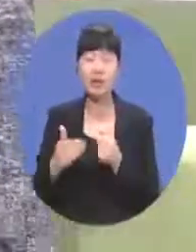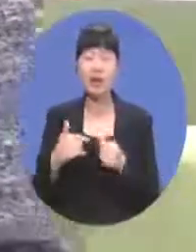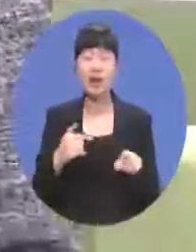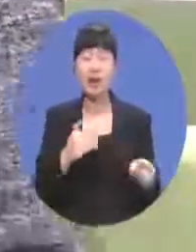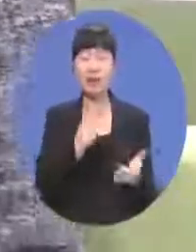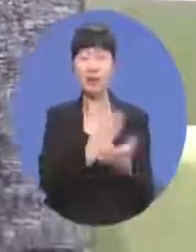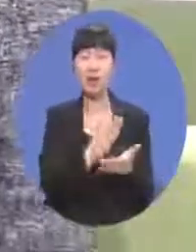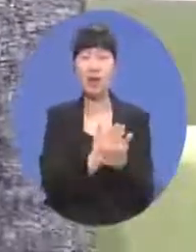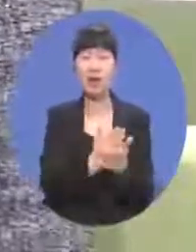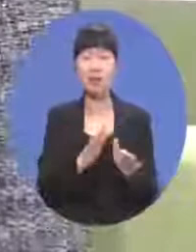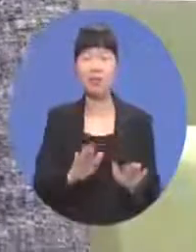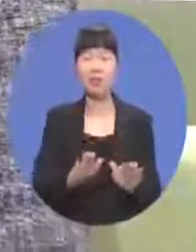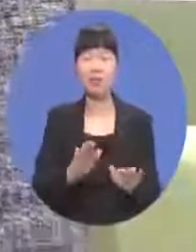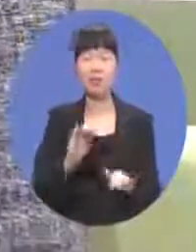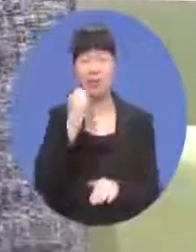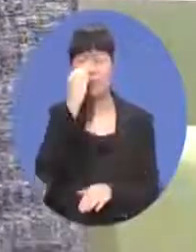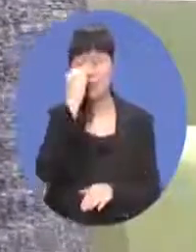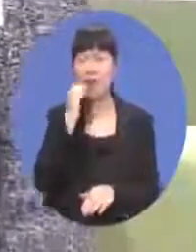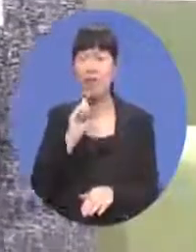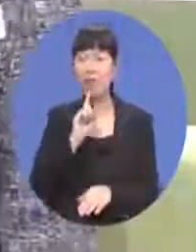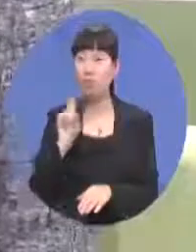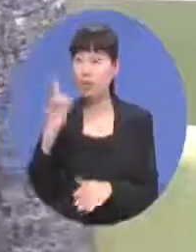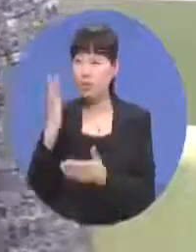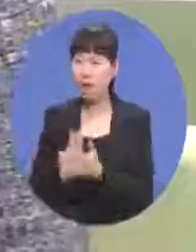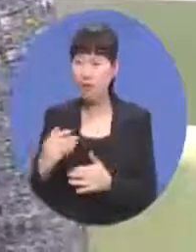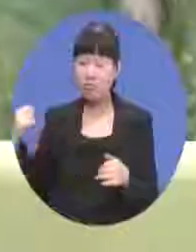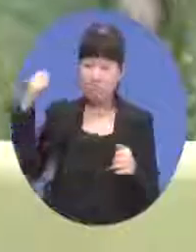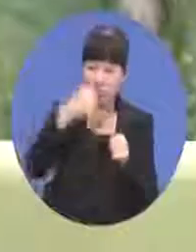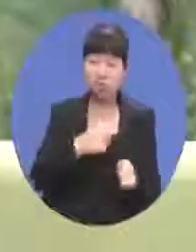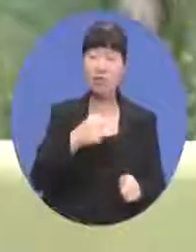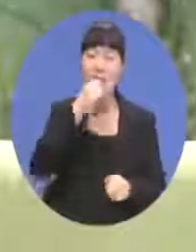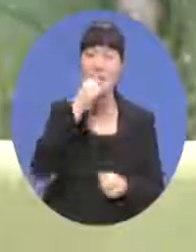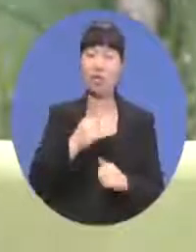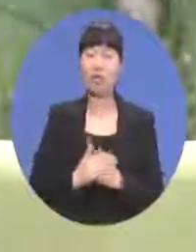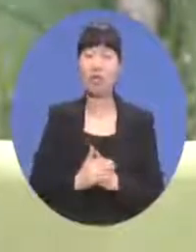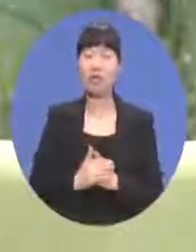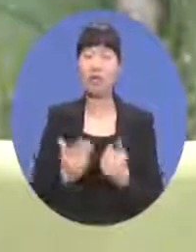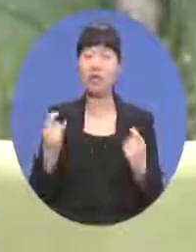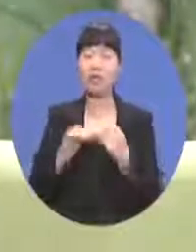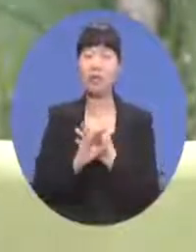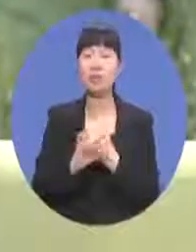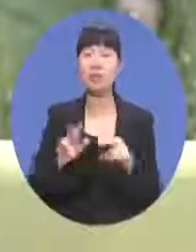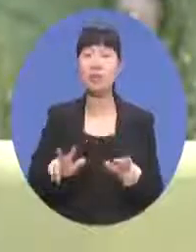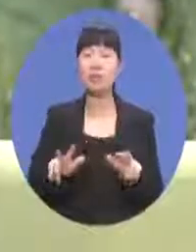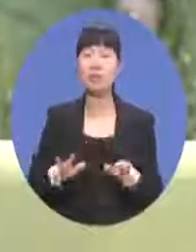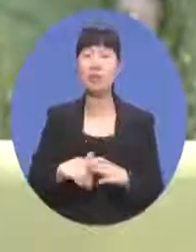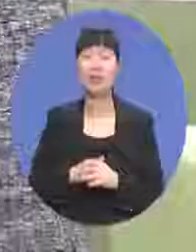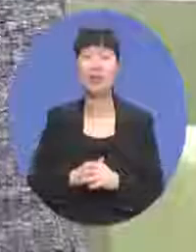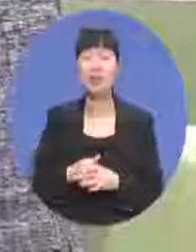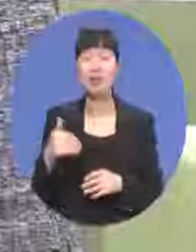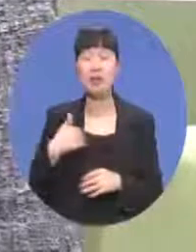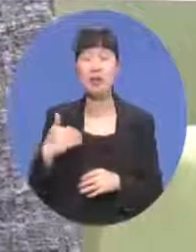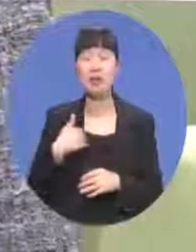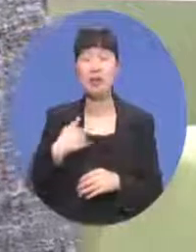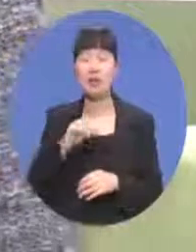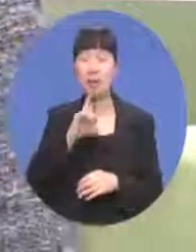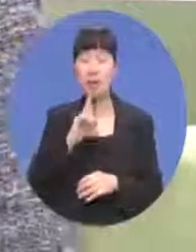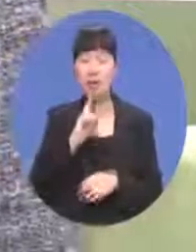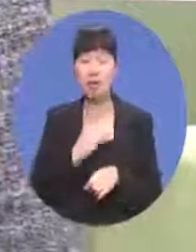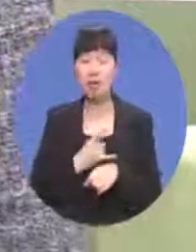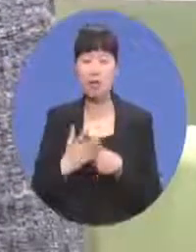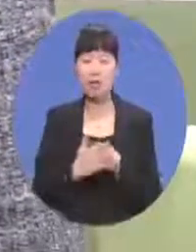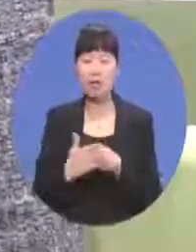하지 마 그러면은 좀 무지막지한 애가 뭘 하지 마 그래서 탁 때리기도 해요. 네. 그렇게 되면 이 아이는 아 괜히 내가